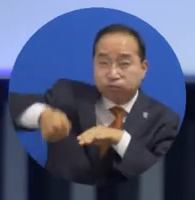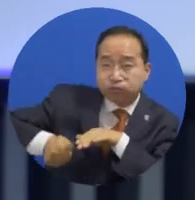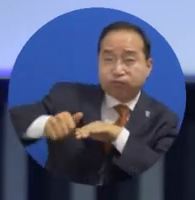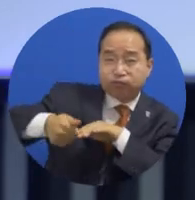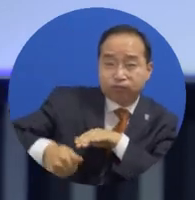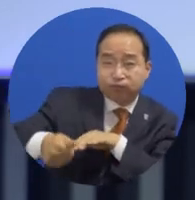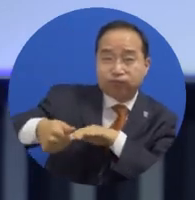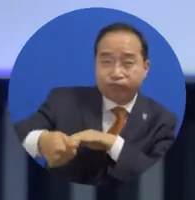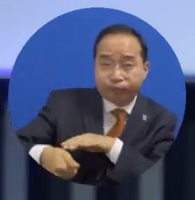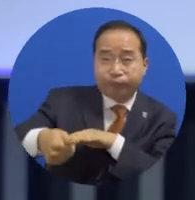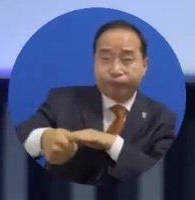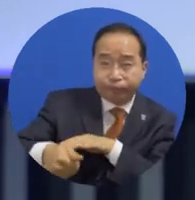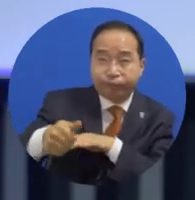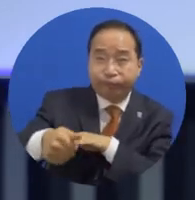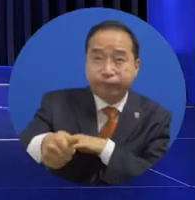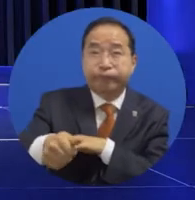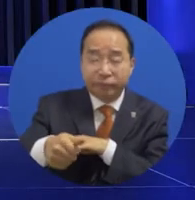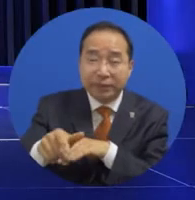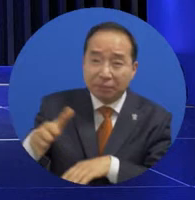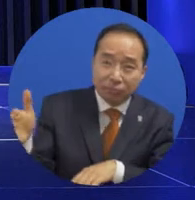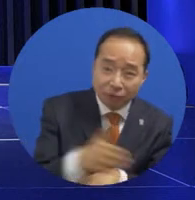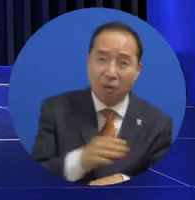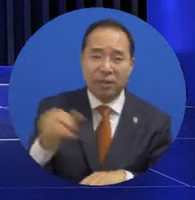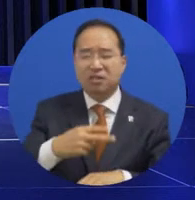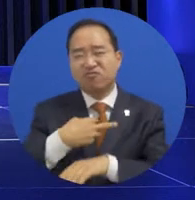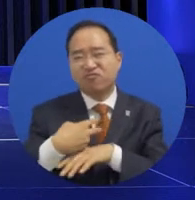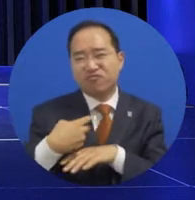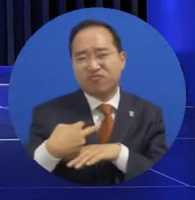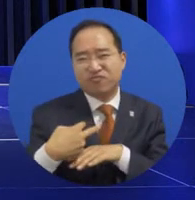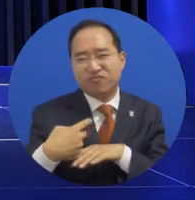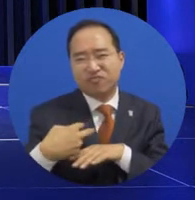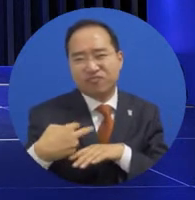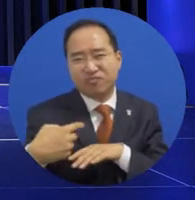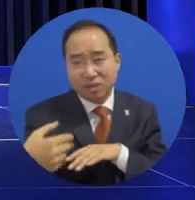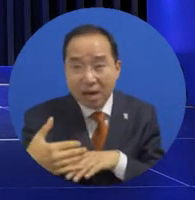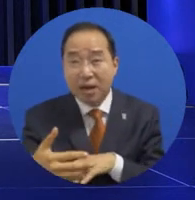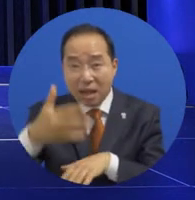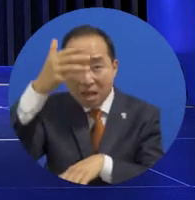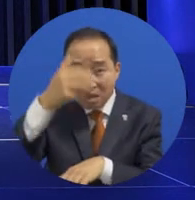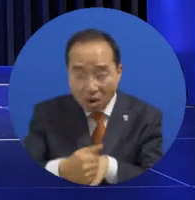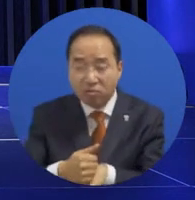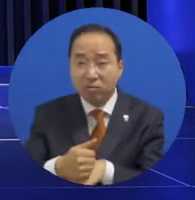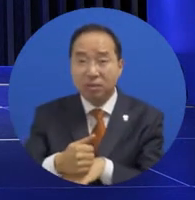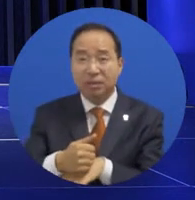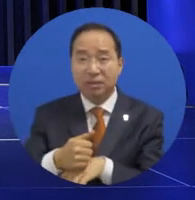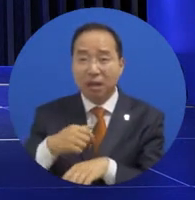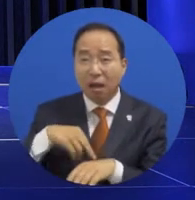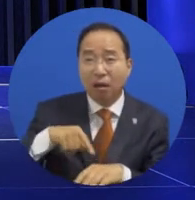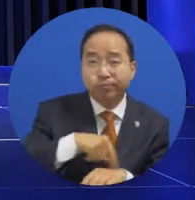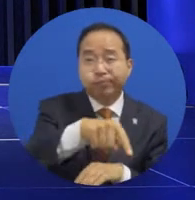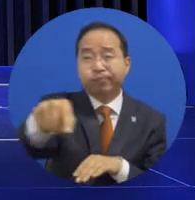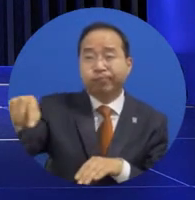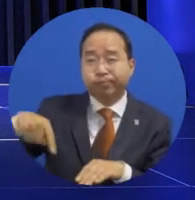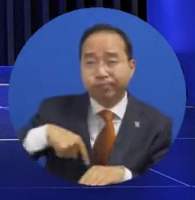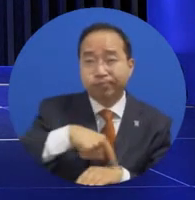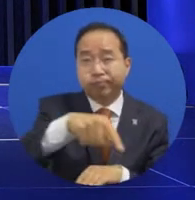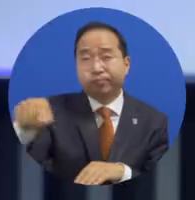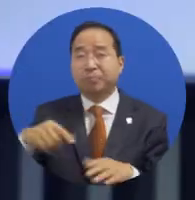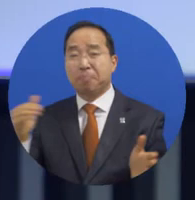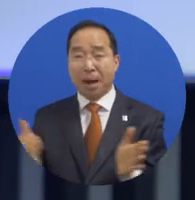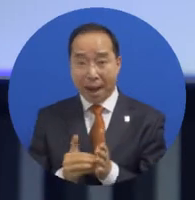끝나는 동안이지만 저는 그때부터 수영을 하기 시작해서 결국은 750m 두 바퀴를